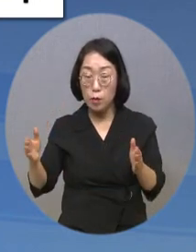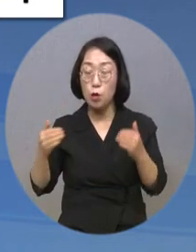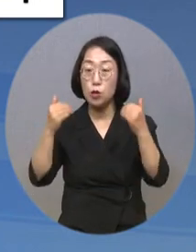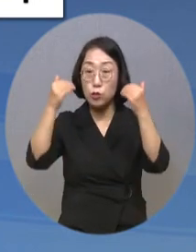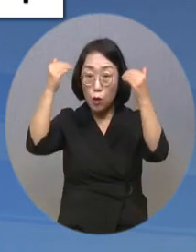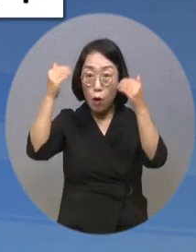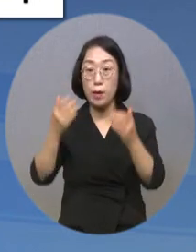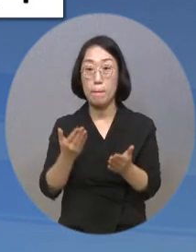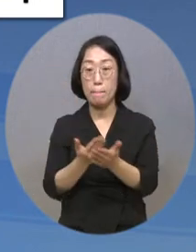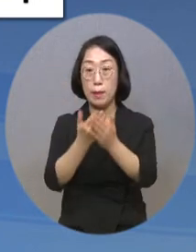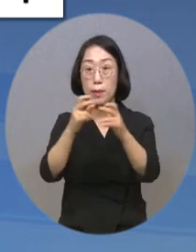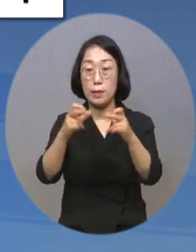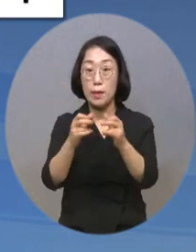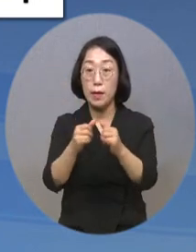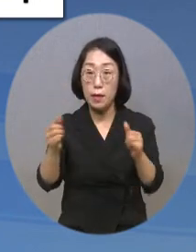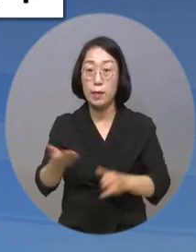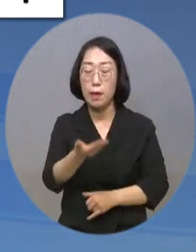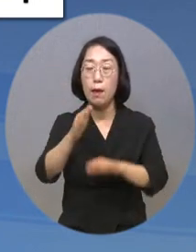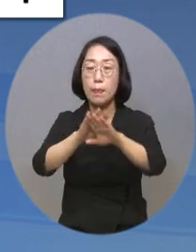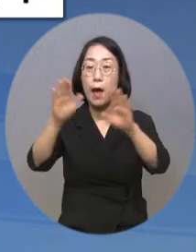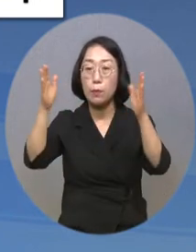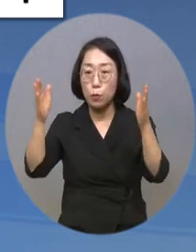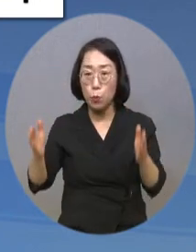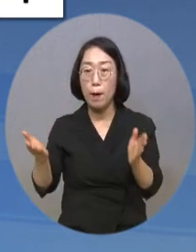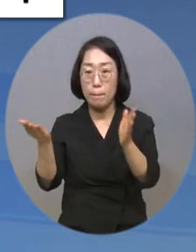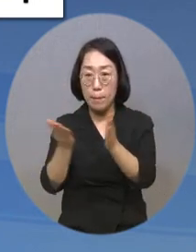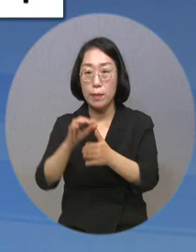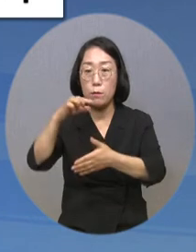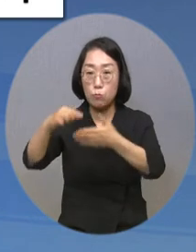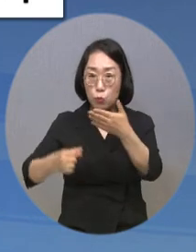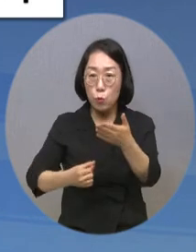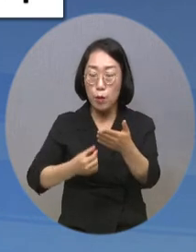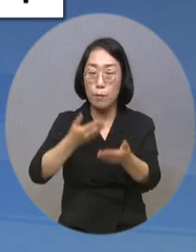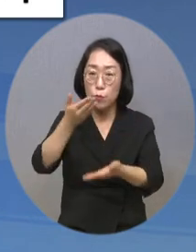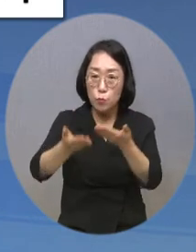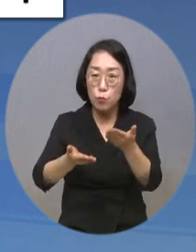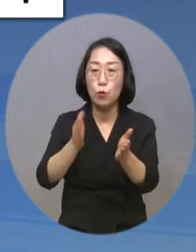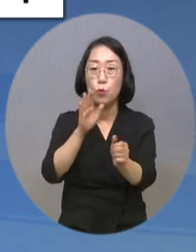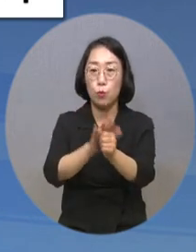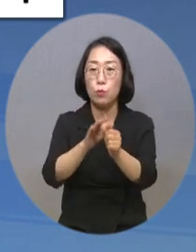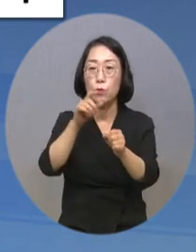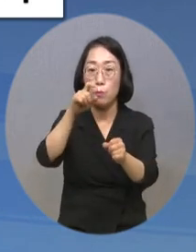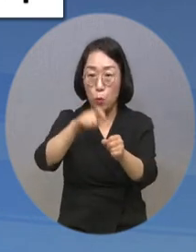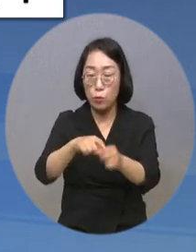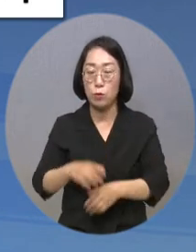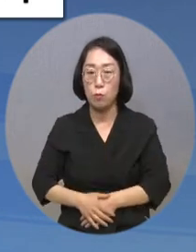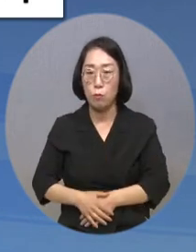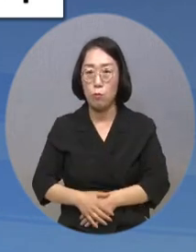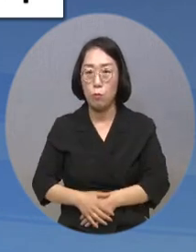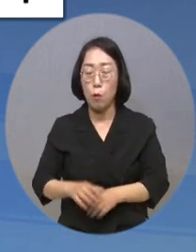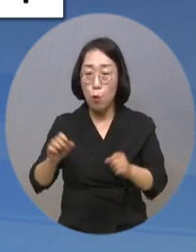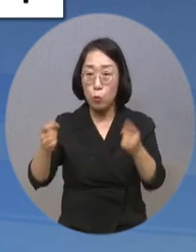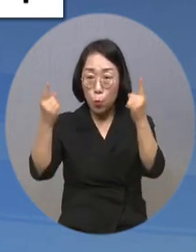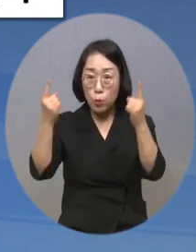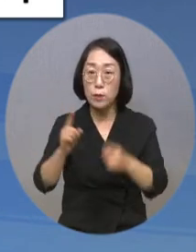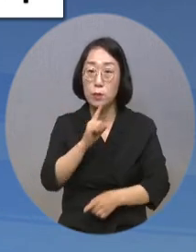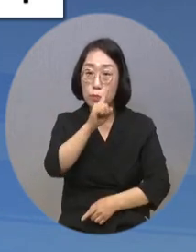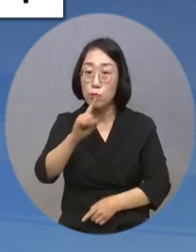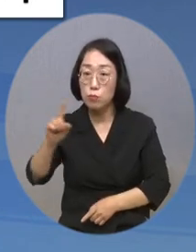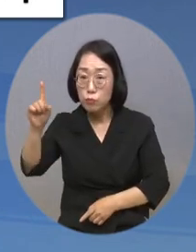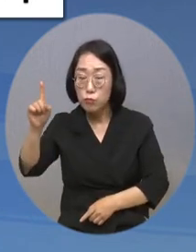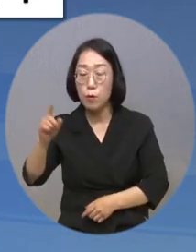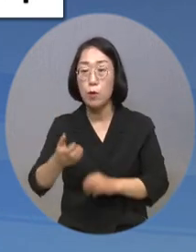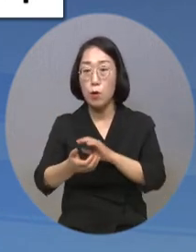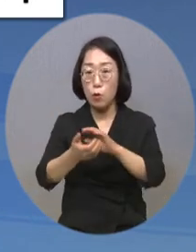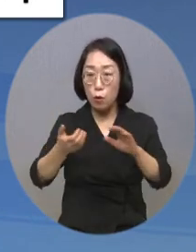성인 발달장애인에게 낮시간 맞춤형 프로그램을 지원합니다. 장 의원에 따르면 동시 이용 수급자들은 차감